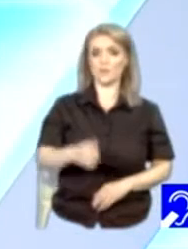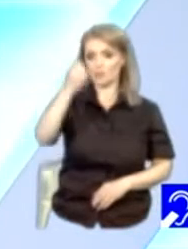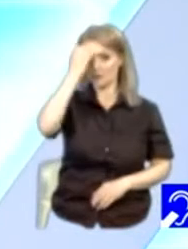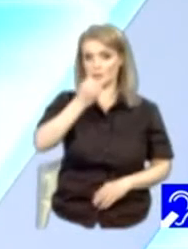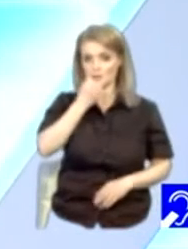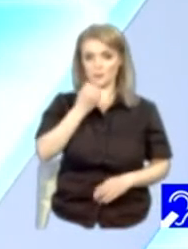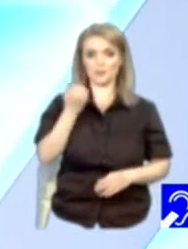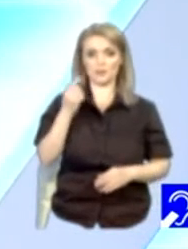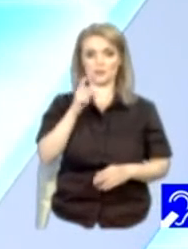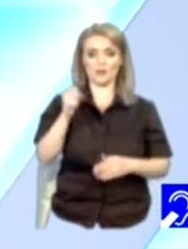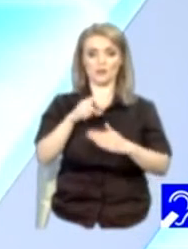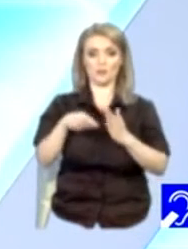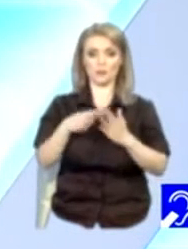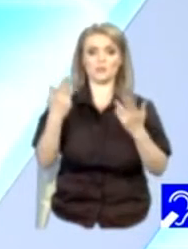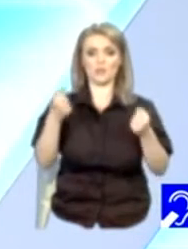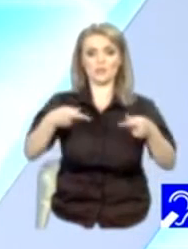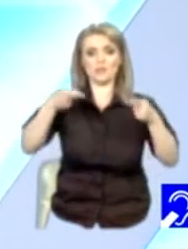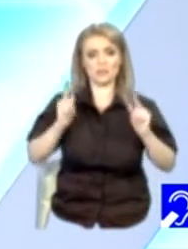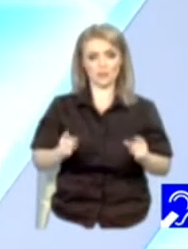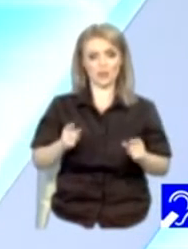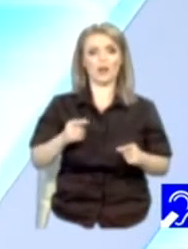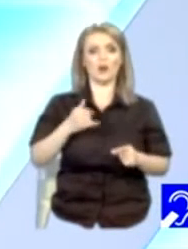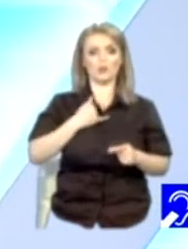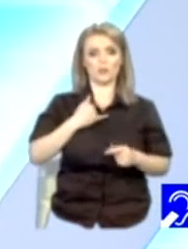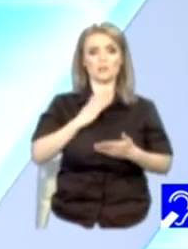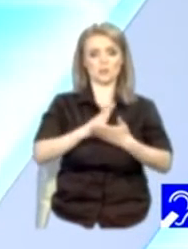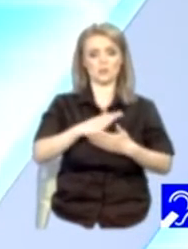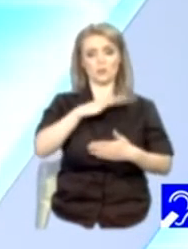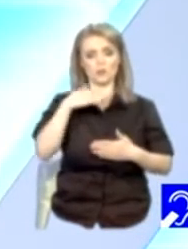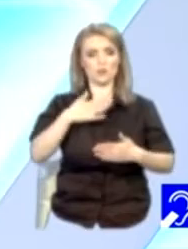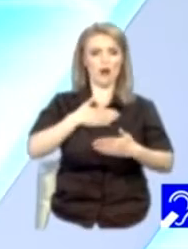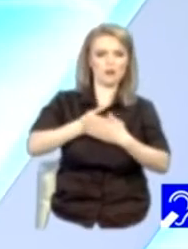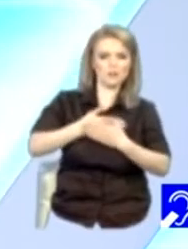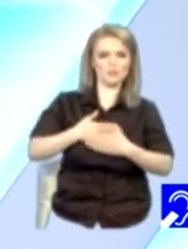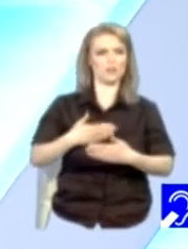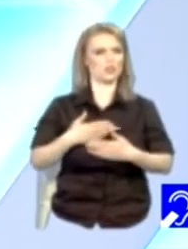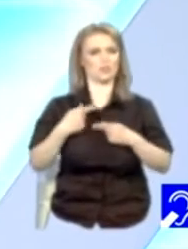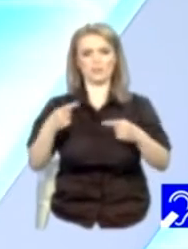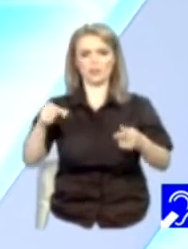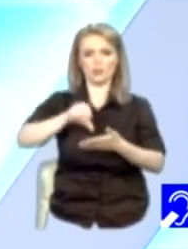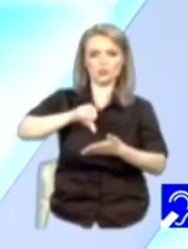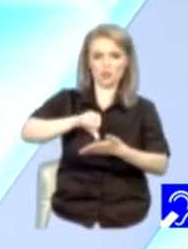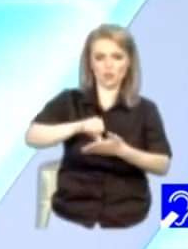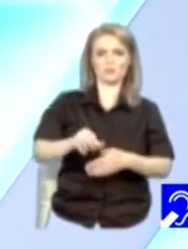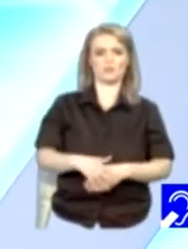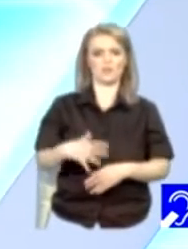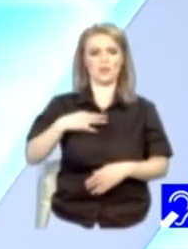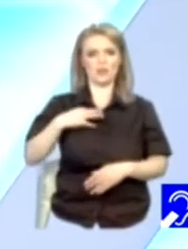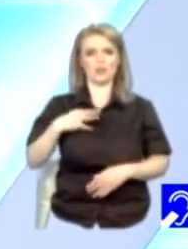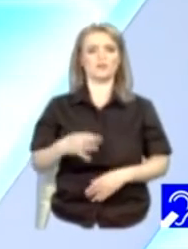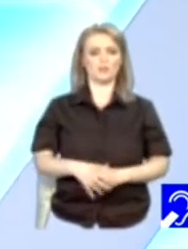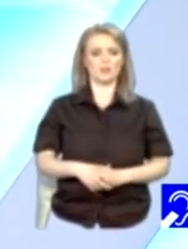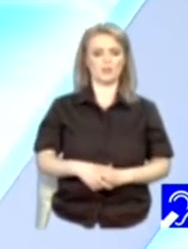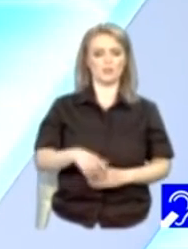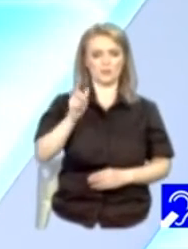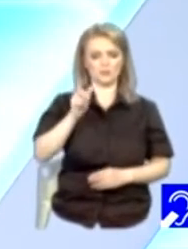pentru întrebare. Într-adevăr, avem mulți activiști și activiste civice, inclusiv domnul Oleg Brega, care este cunoscut în